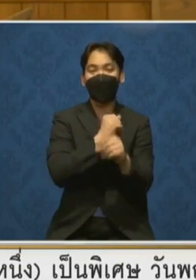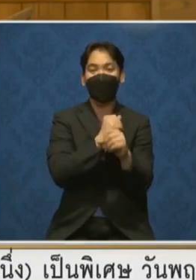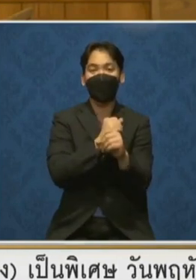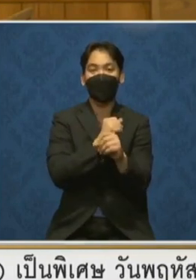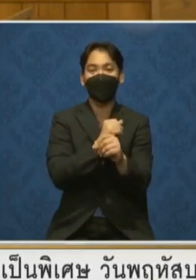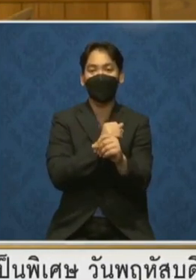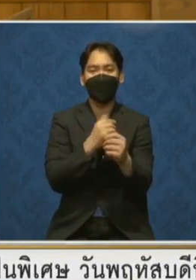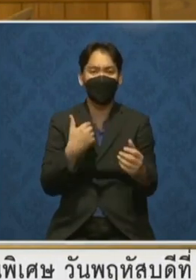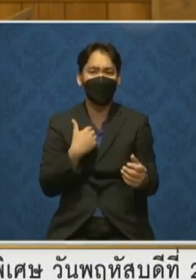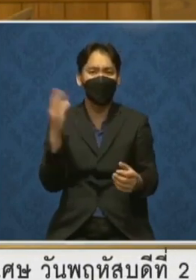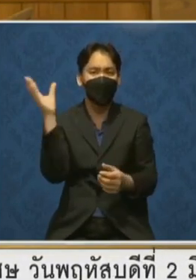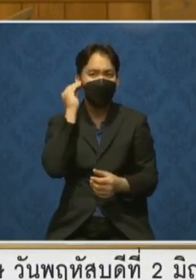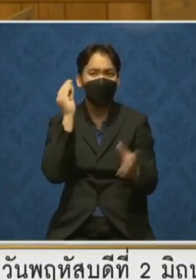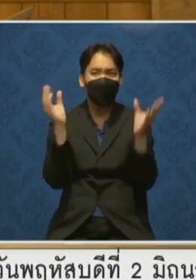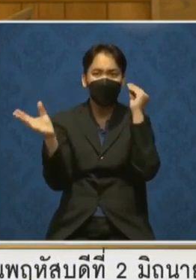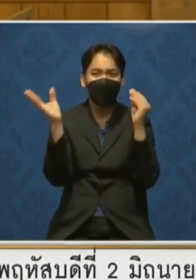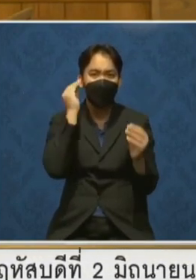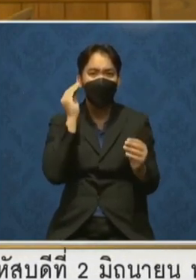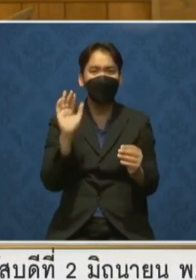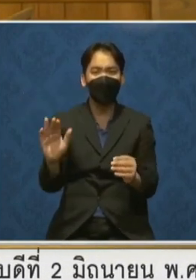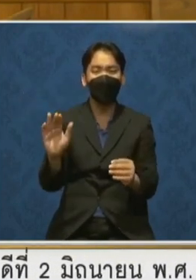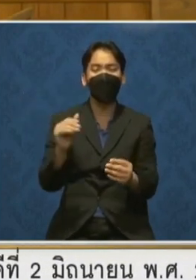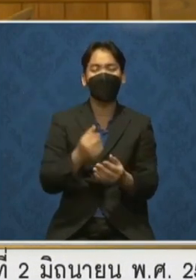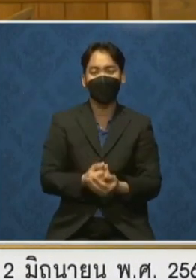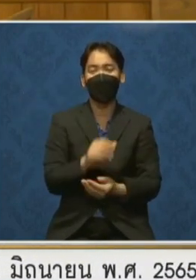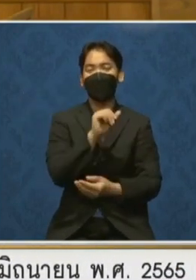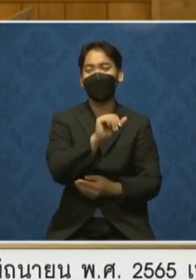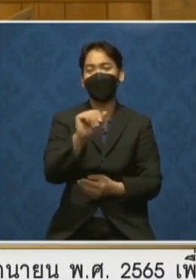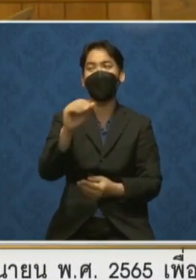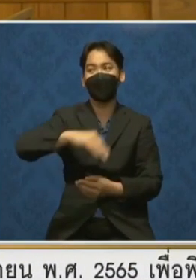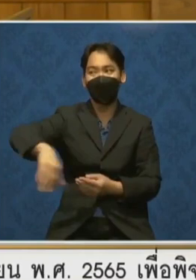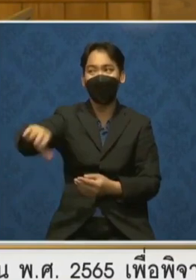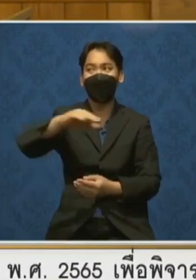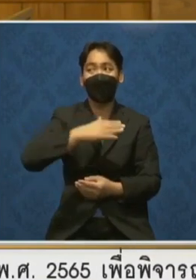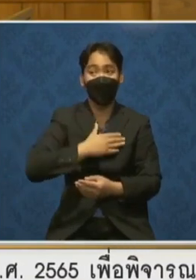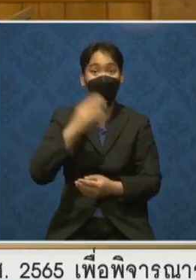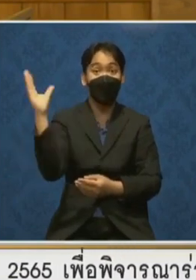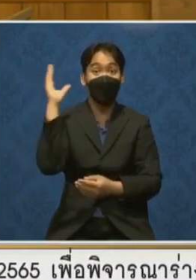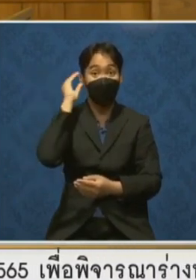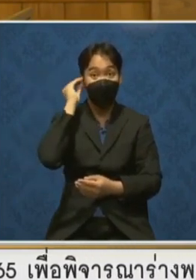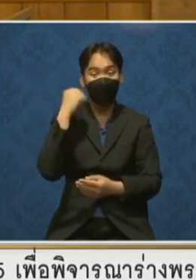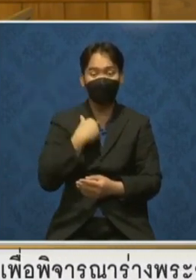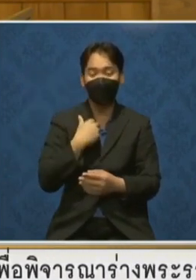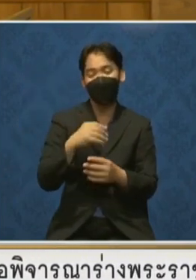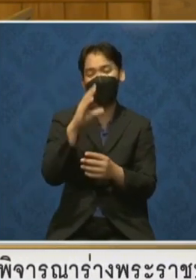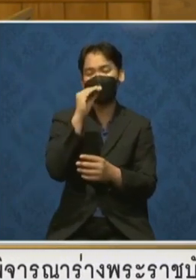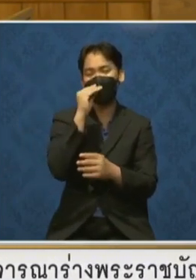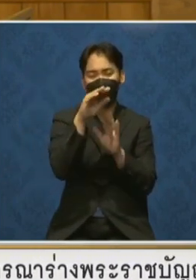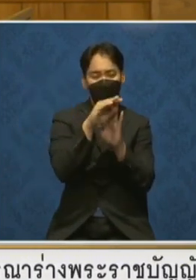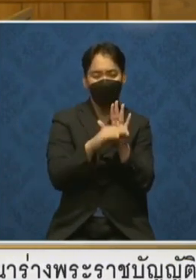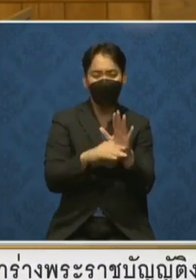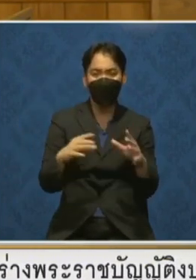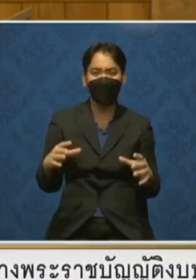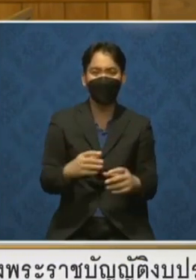การจัดทำงบประมาณในครั้งนี้ยากพอสมควรในการเฉลี่ยงบประมาณสำหรับดูแลส่วนต่างๆได้อย่างทั่วถึง